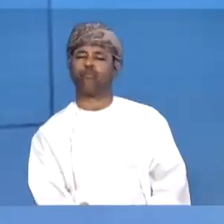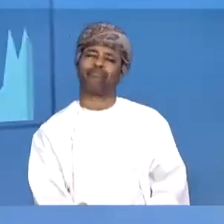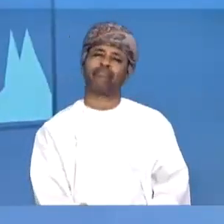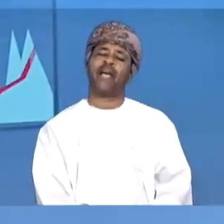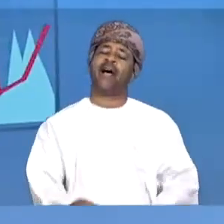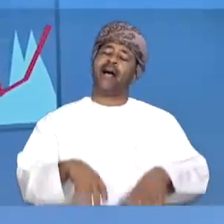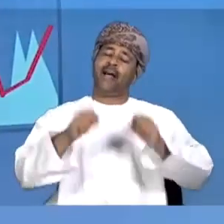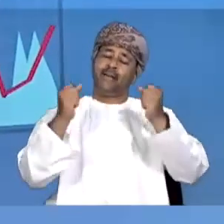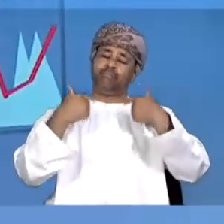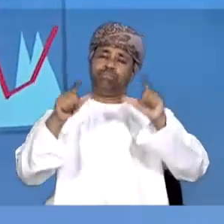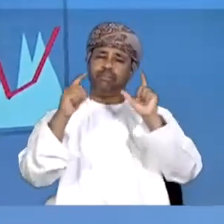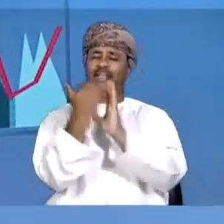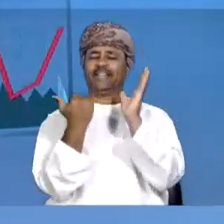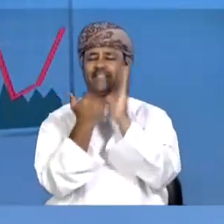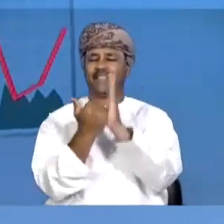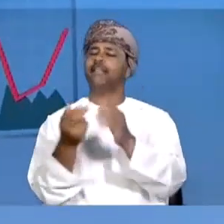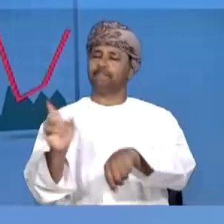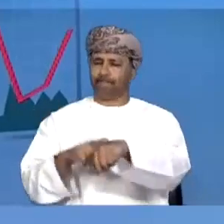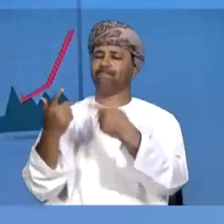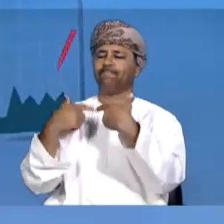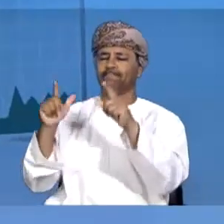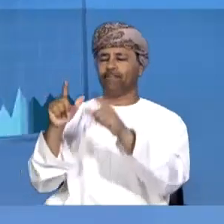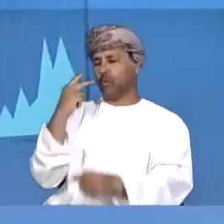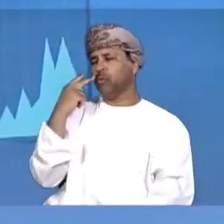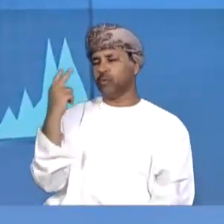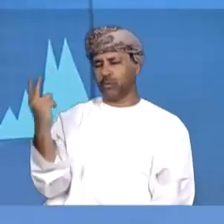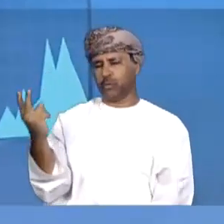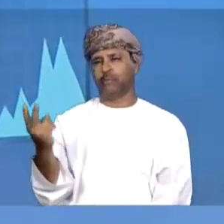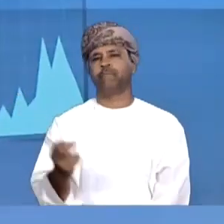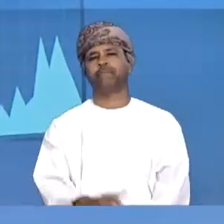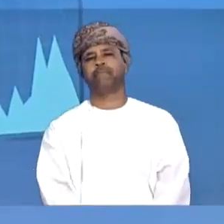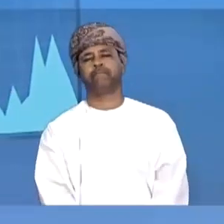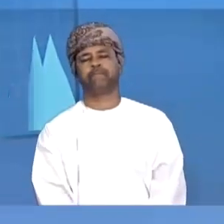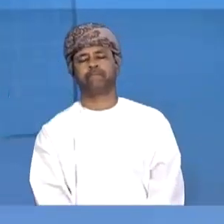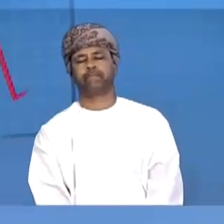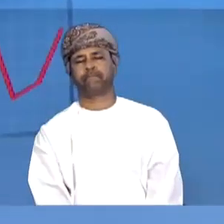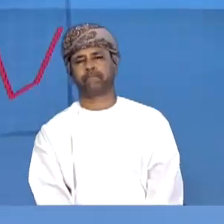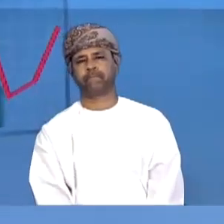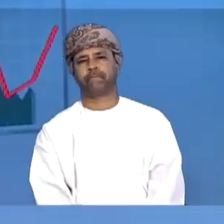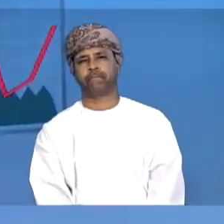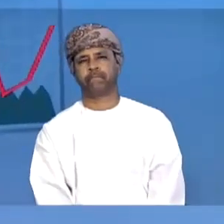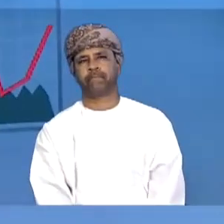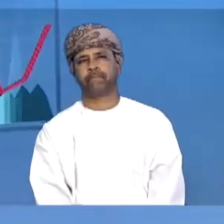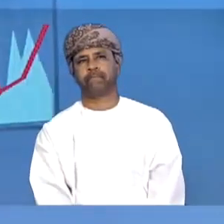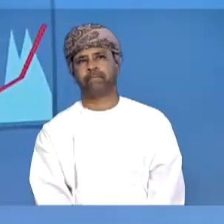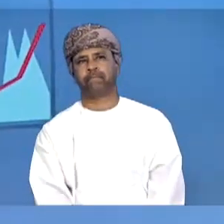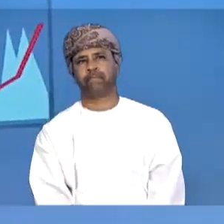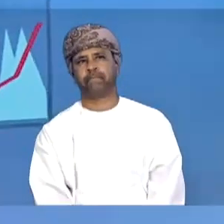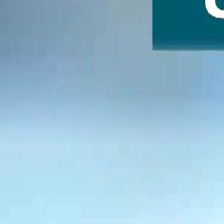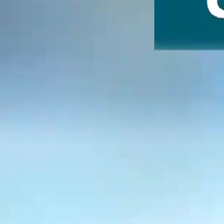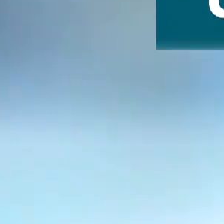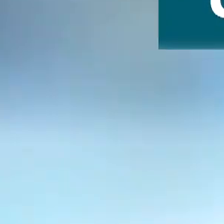كان هذا كل ما لدينا في أخبارنا الاقتصادية. عودة لسالم الرحبي وما تبقى من أخبار العاشرة. إلى اللقاء.